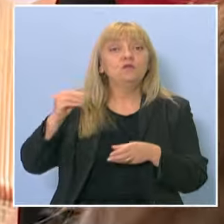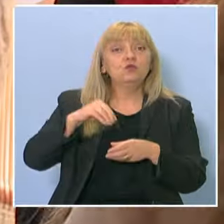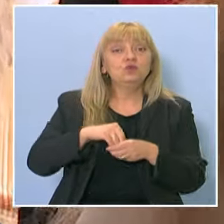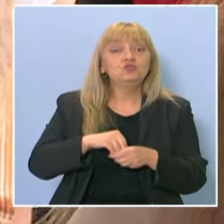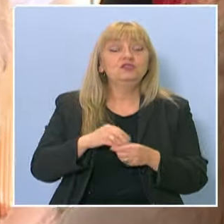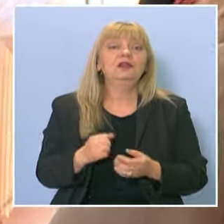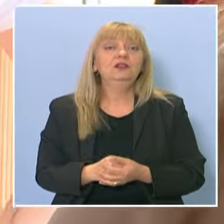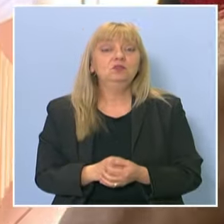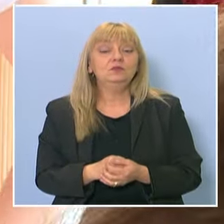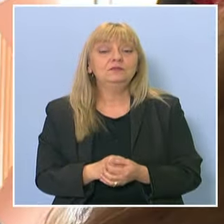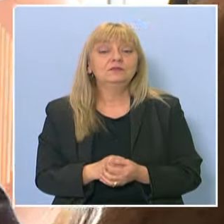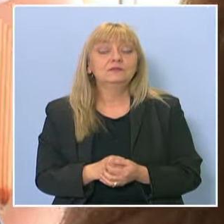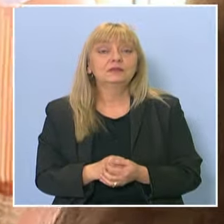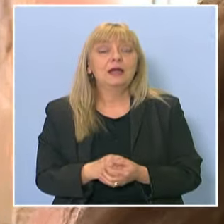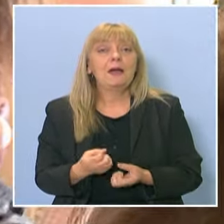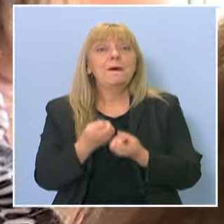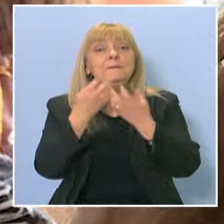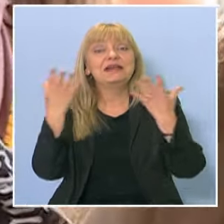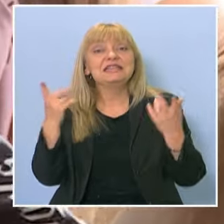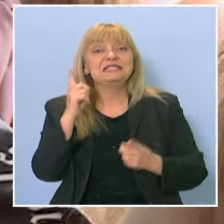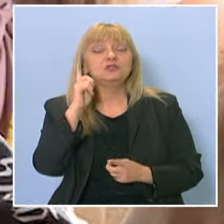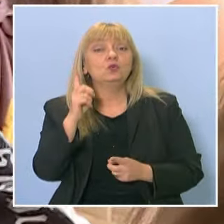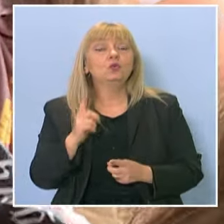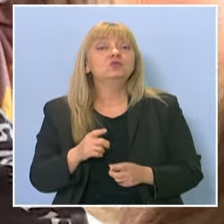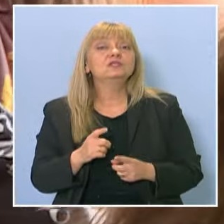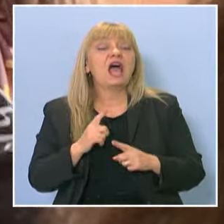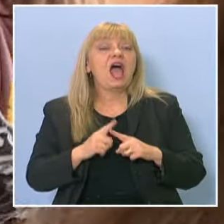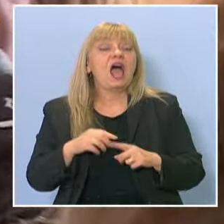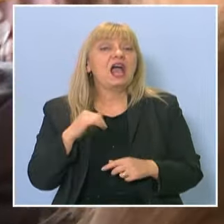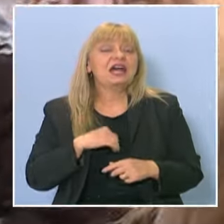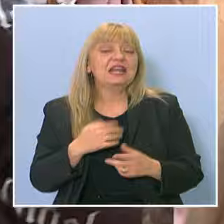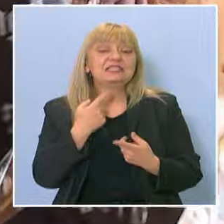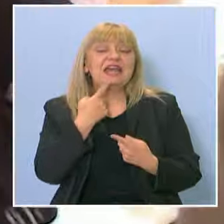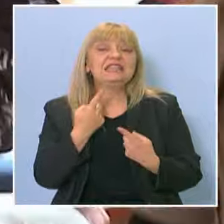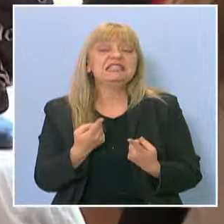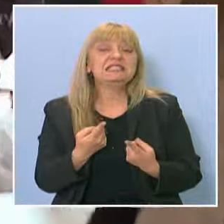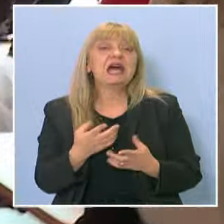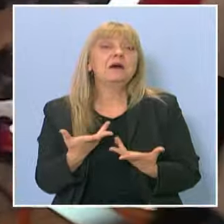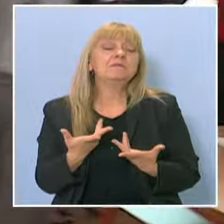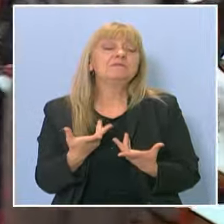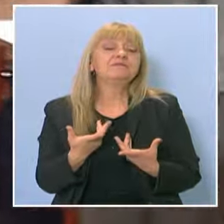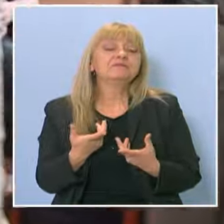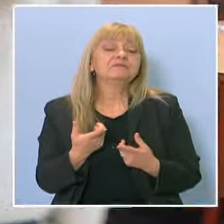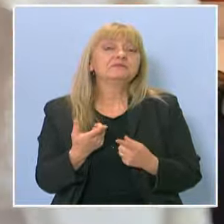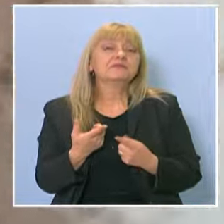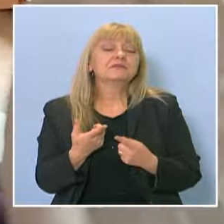Включително и празниците, които са характерни за дадения етнос. Говориме за